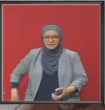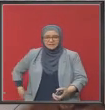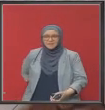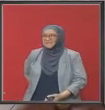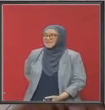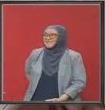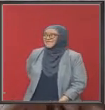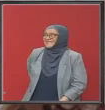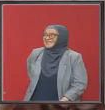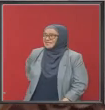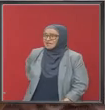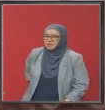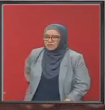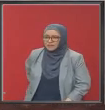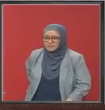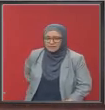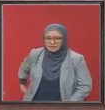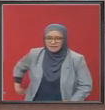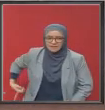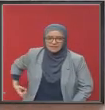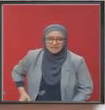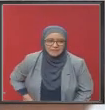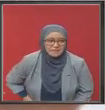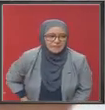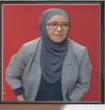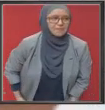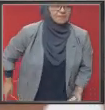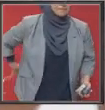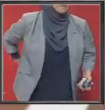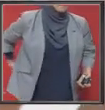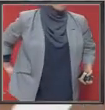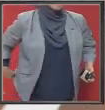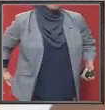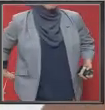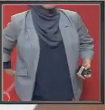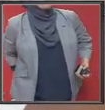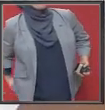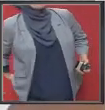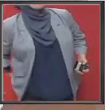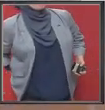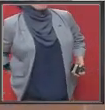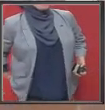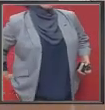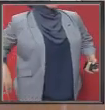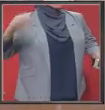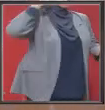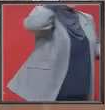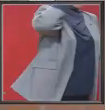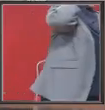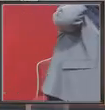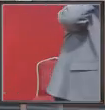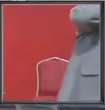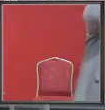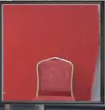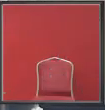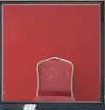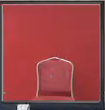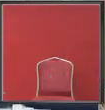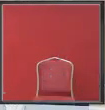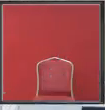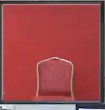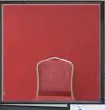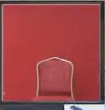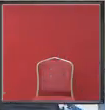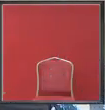adalah menjadi keutamaan kepada kepiti dan sayurnya memberi jaminan disini bahwa 100